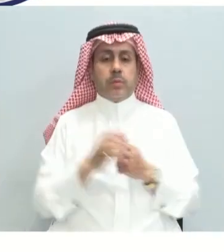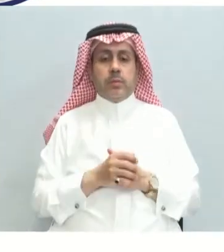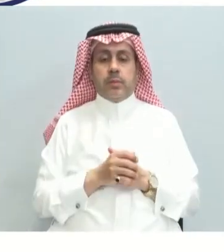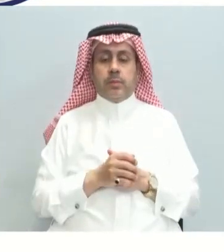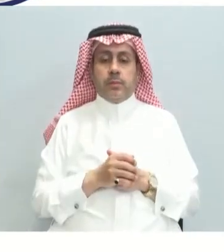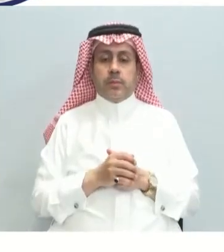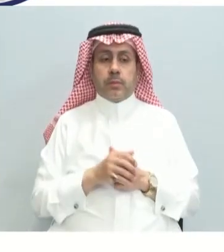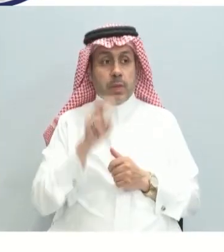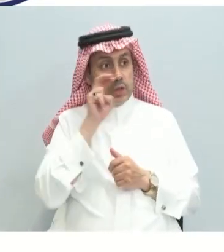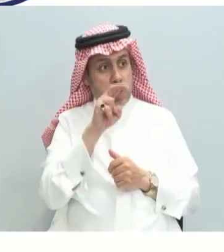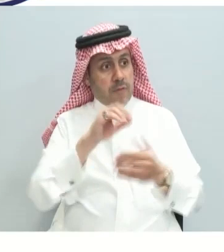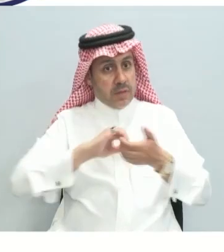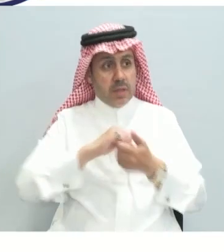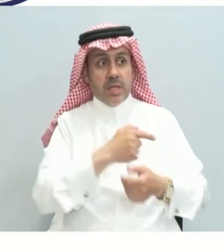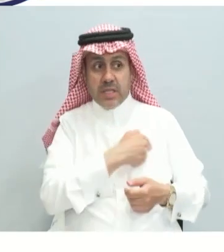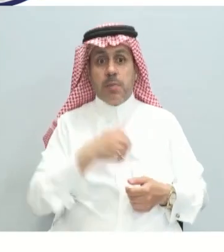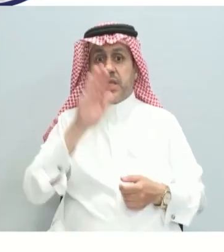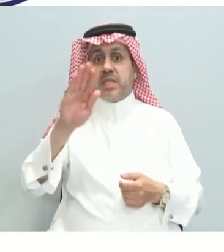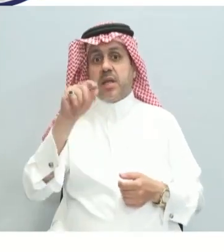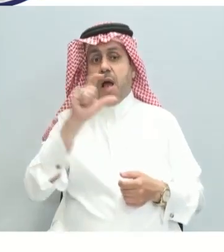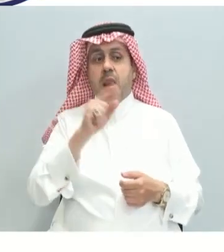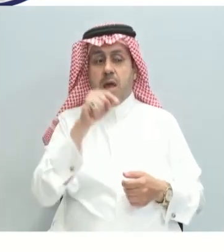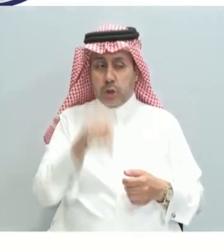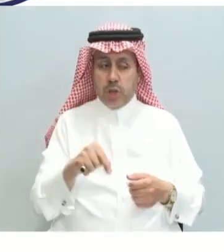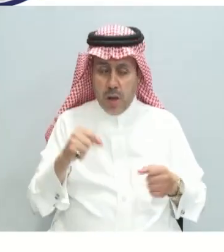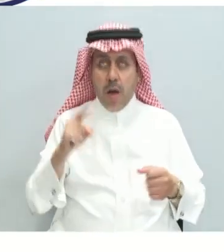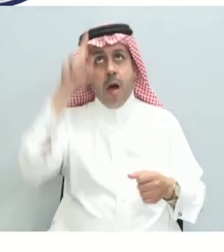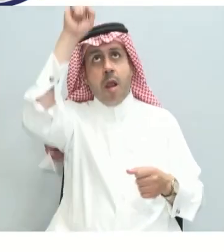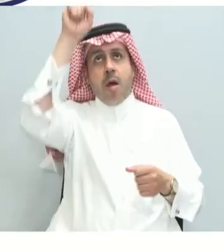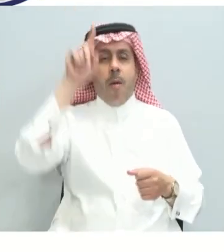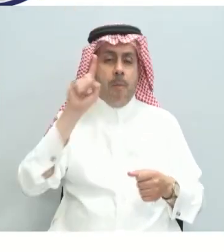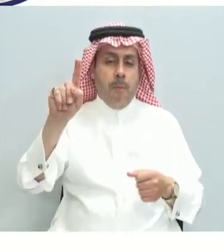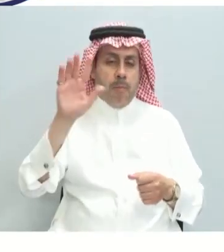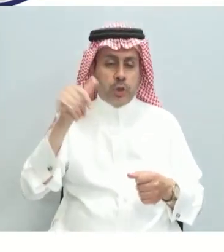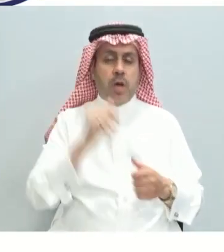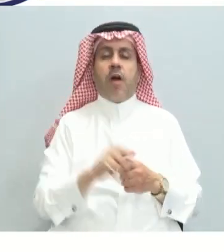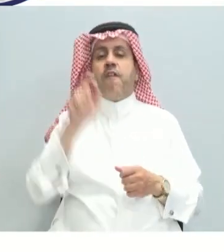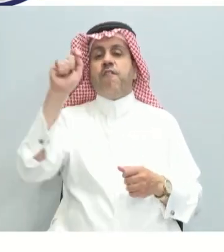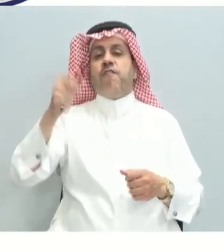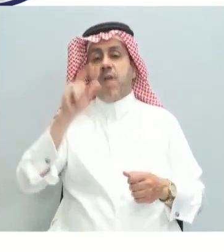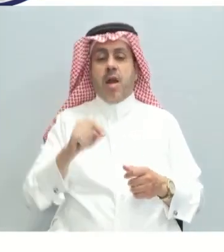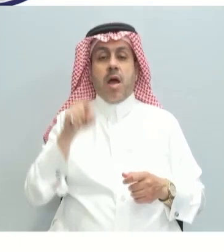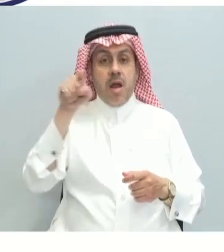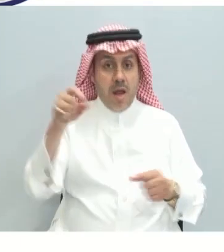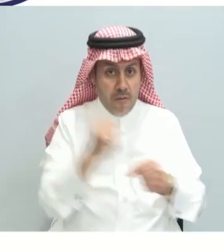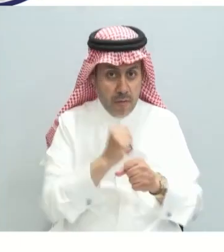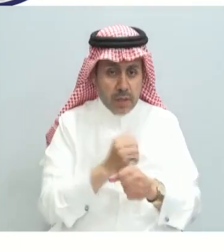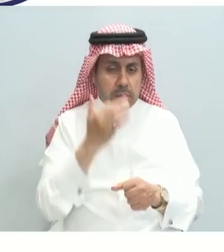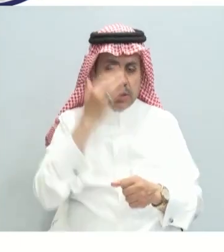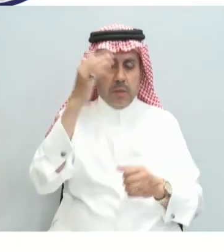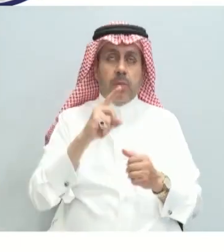لكن لما رآه يقول بإذن الله إنها بشارة من الله عز وجل، نتفائل أن أمورنا